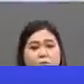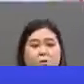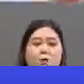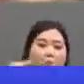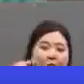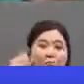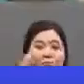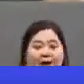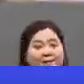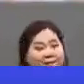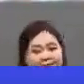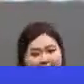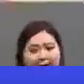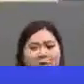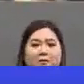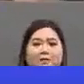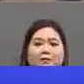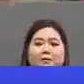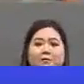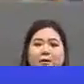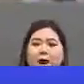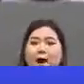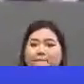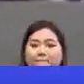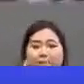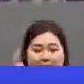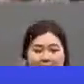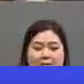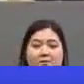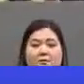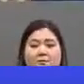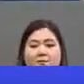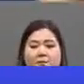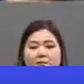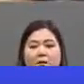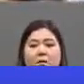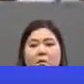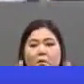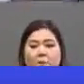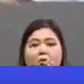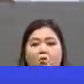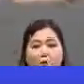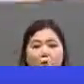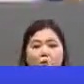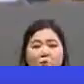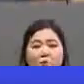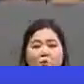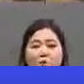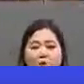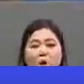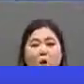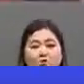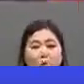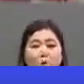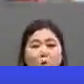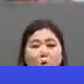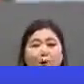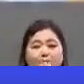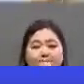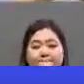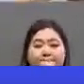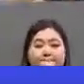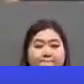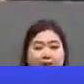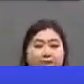ด้านของนางรัดเกล้าอินทวงศ์สุวรรณคีรีรองโฆษกประจำสำนักนายกรัฐมนตรีและอีกหนึ่งบทบาทของท่านก็คือโฆษก